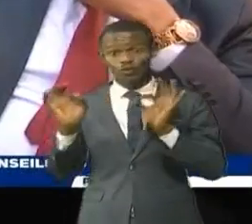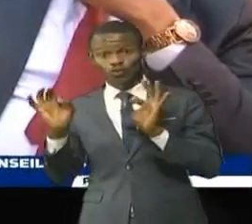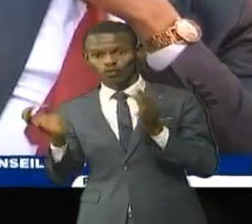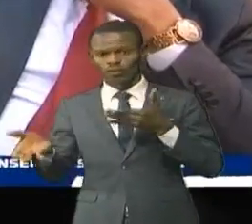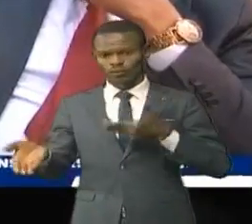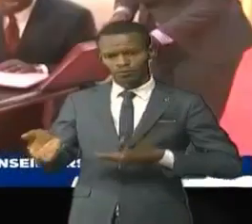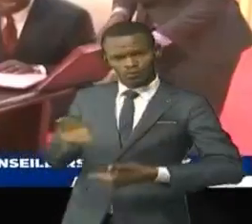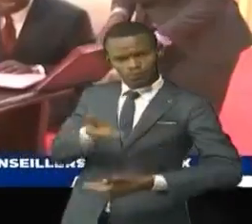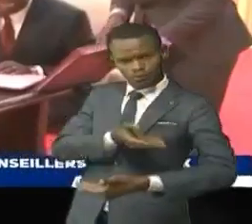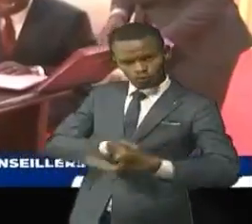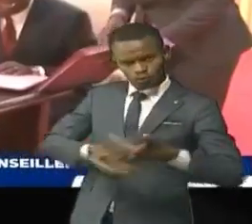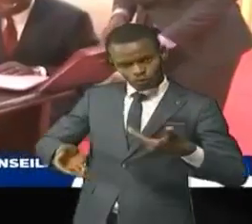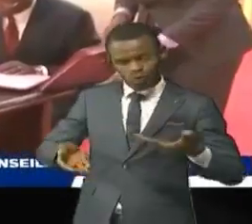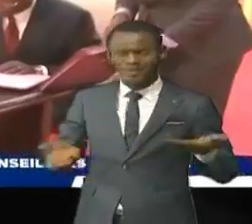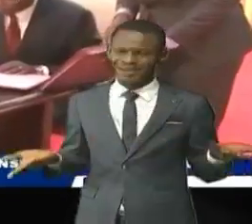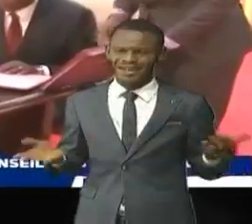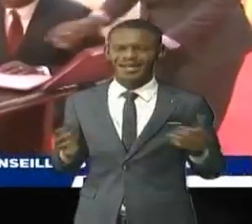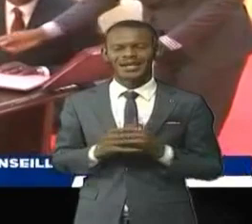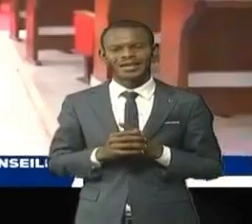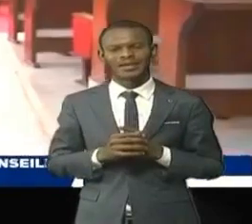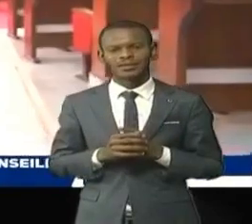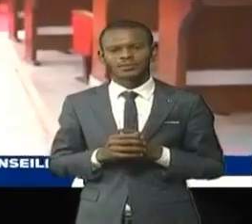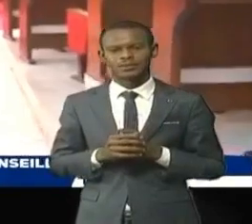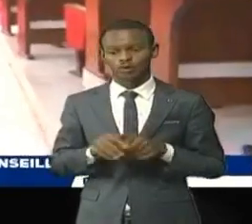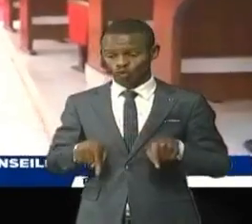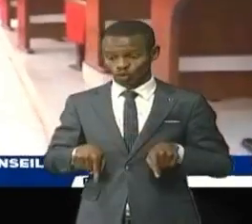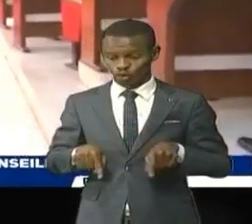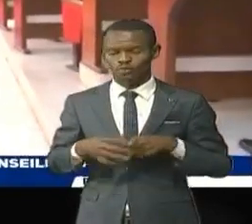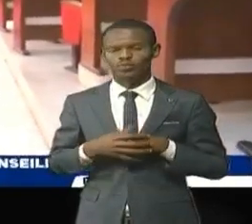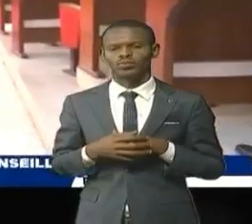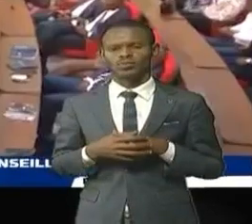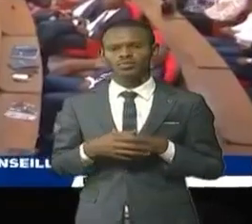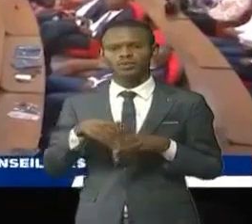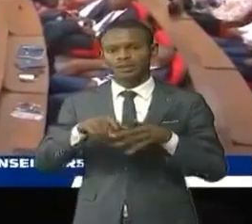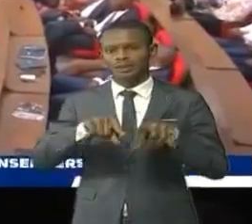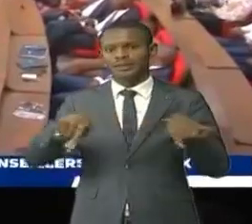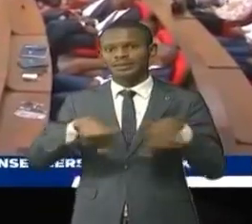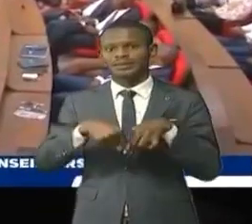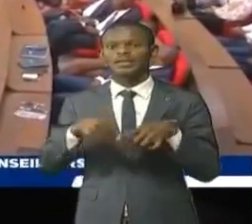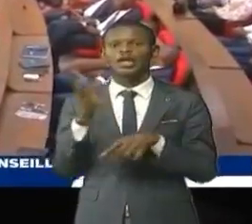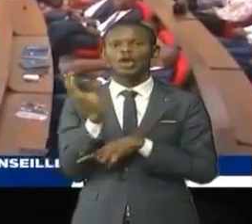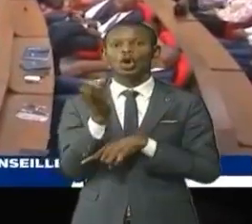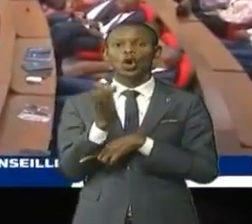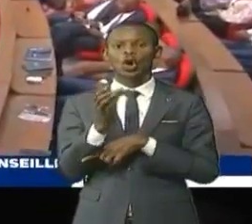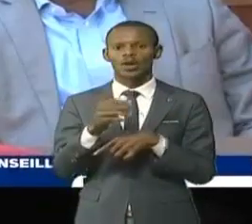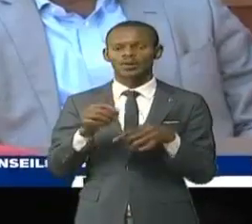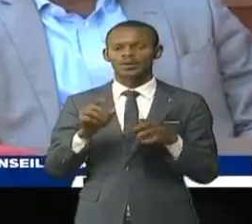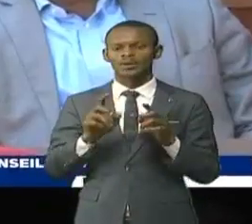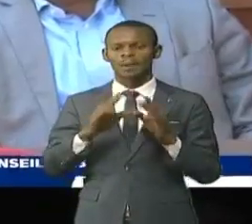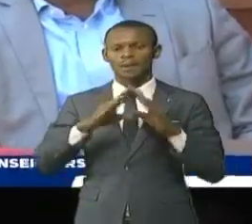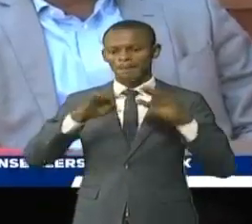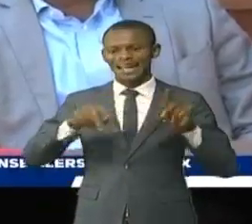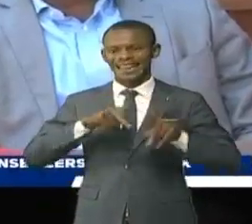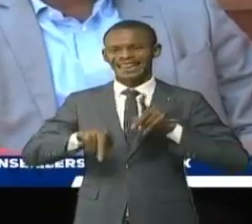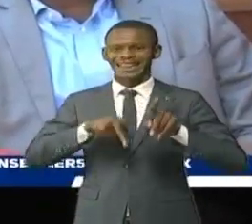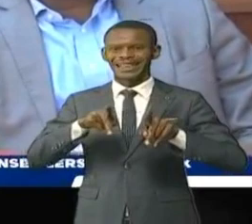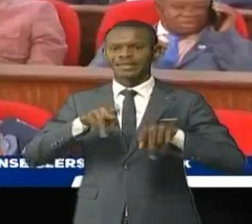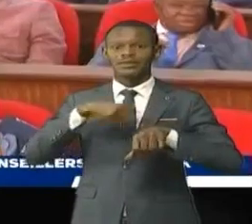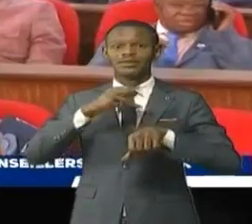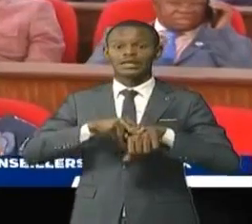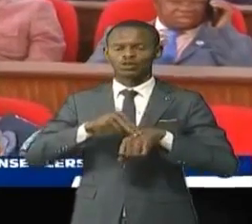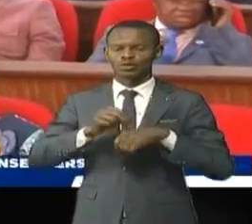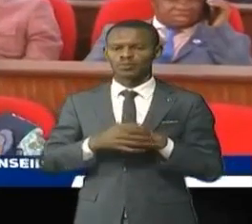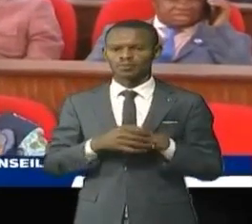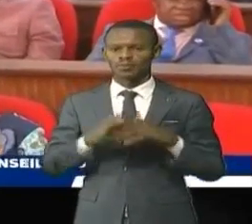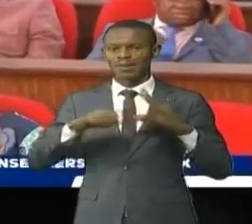juridiques et diplomatiques, a eu lieu ce mercredi dans la salle du congrès du Palais de la Nation en présence de quelques cadres et agents